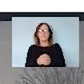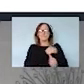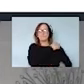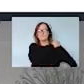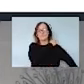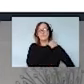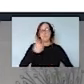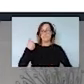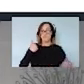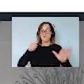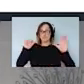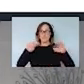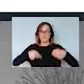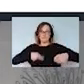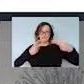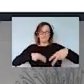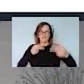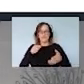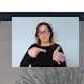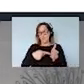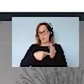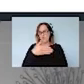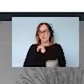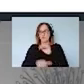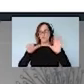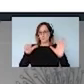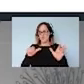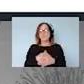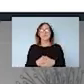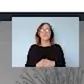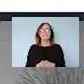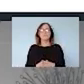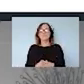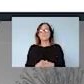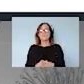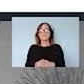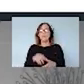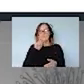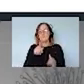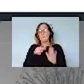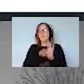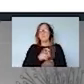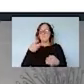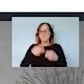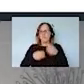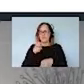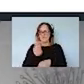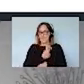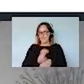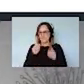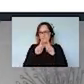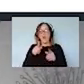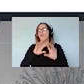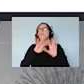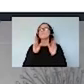Oprócz tego odbyły się webinaria, ten jest szósty nasz końcowy, co prawda z problemami technicznymi, co nie zmienia faktu,